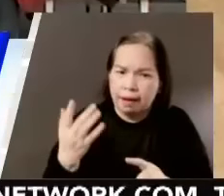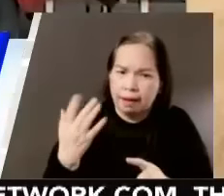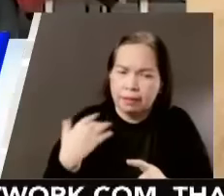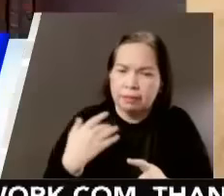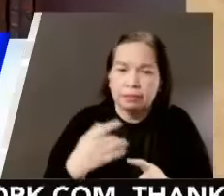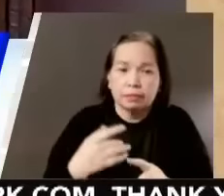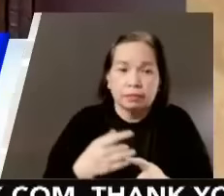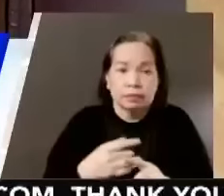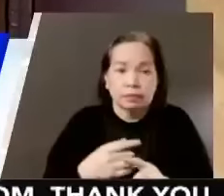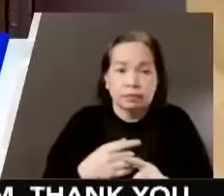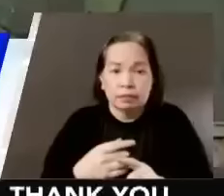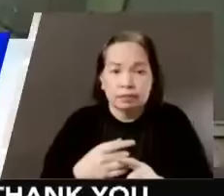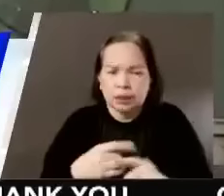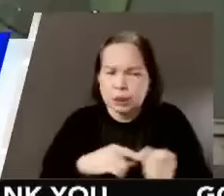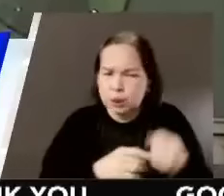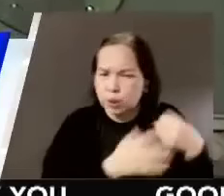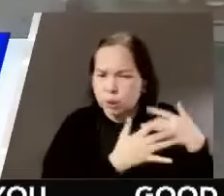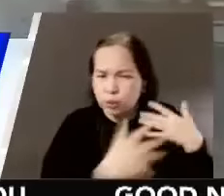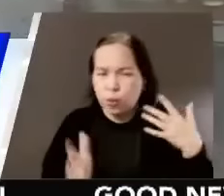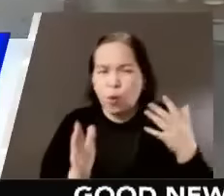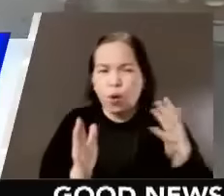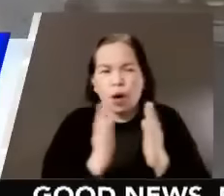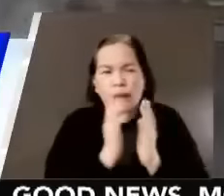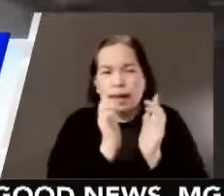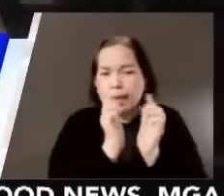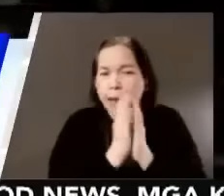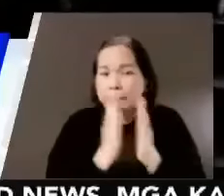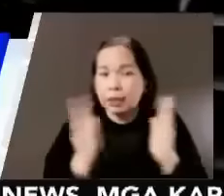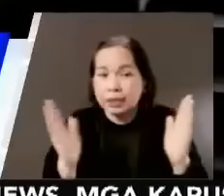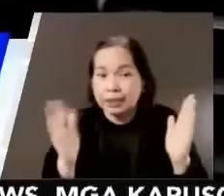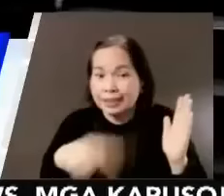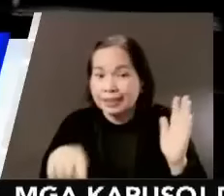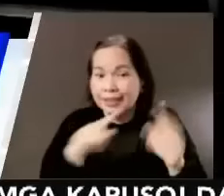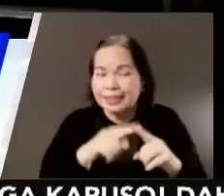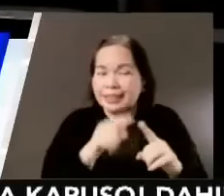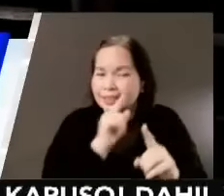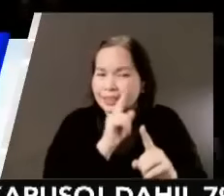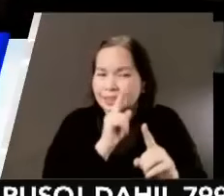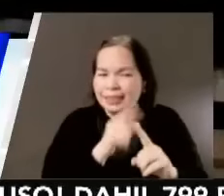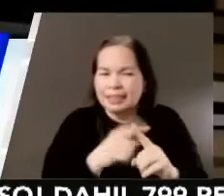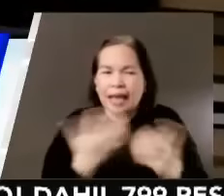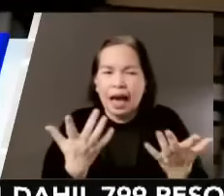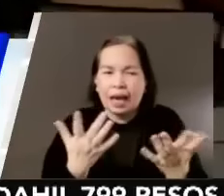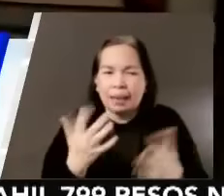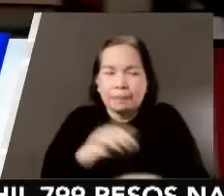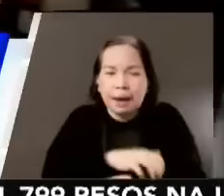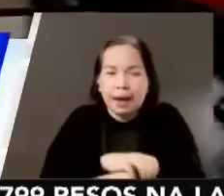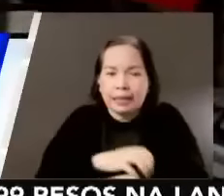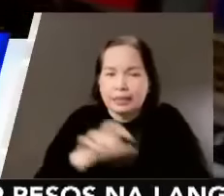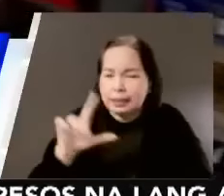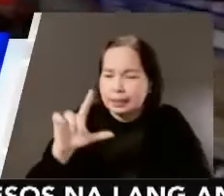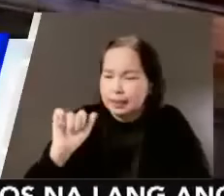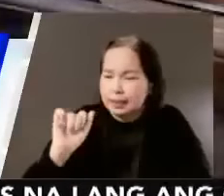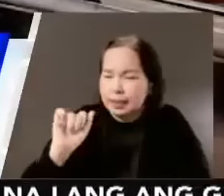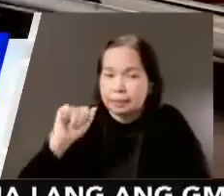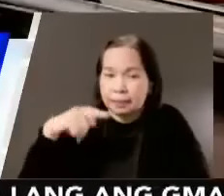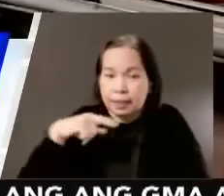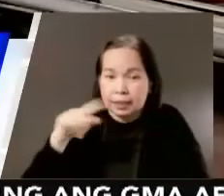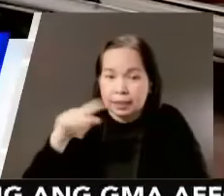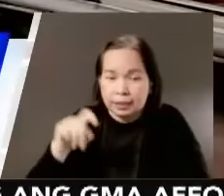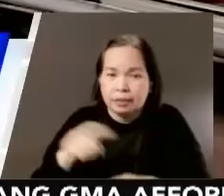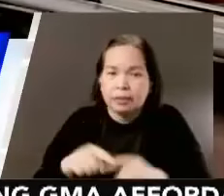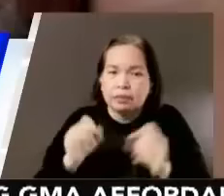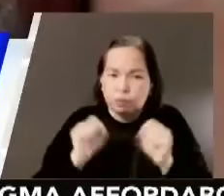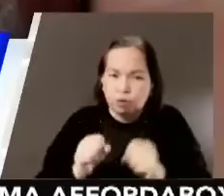ni Hernando Guanlao sa Barangay La Paz, Makati City, naging bukas 24 oras sa mga nais makapagbasa. Libre